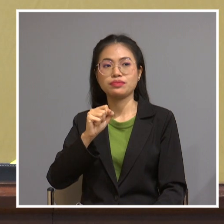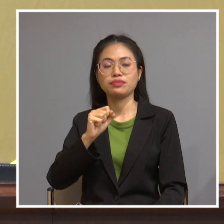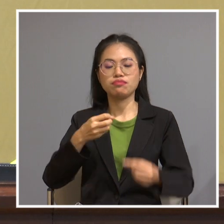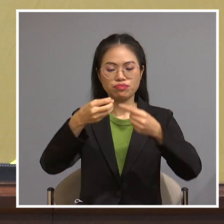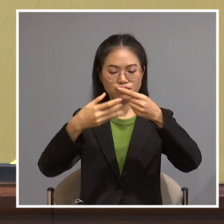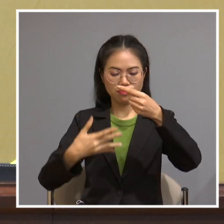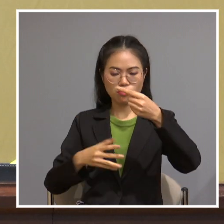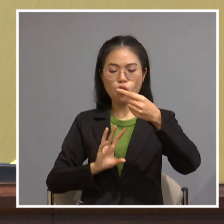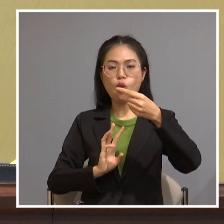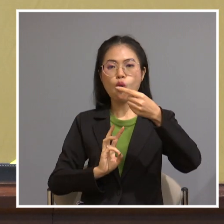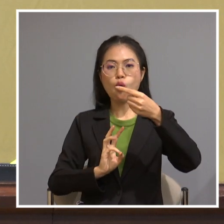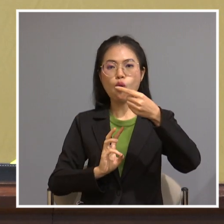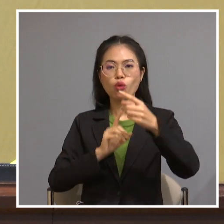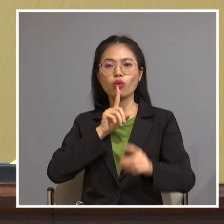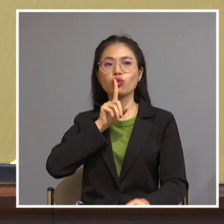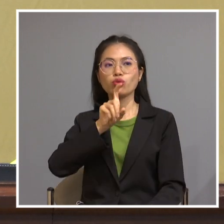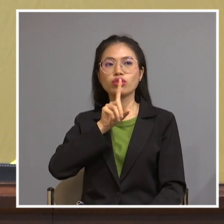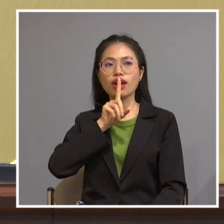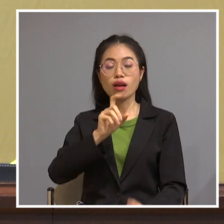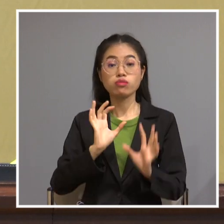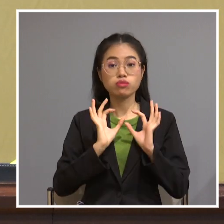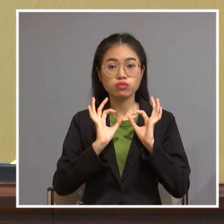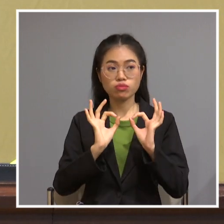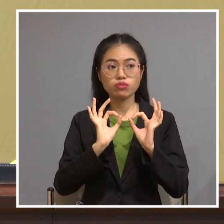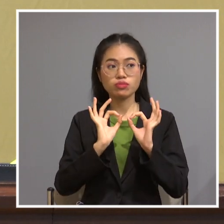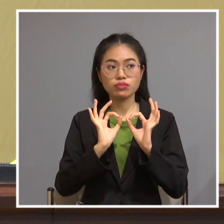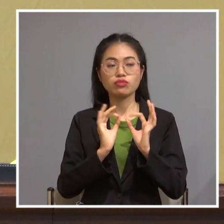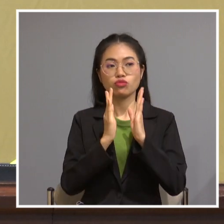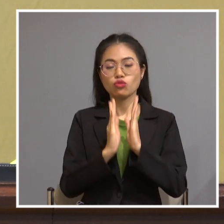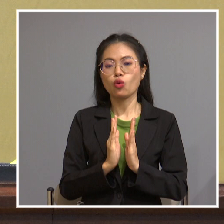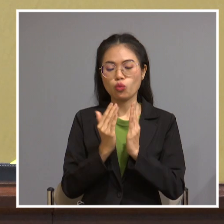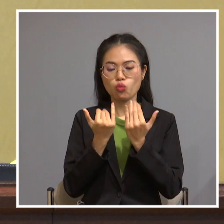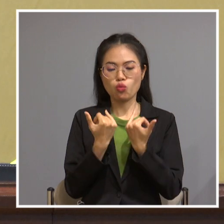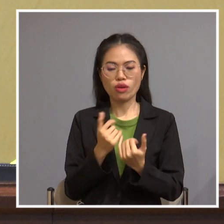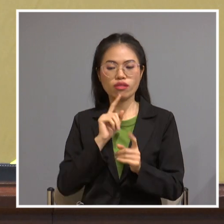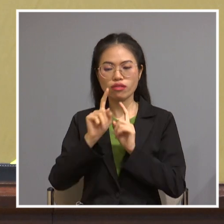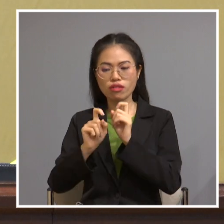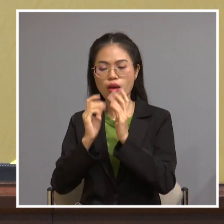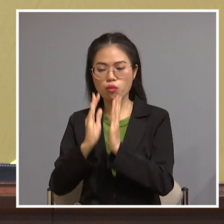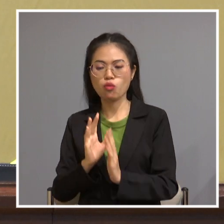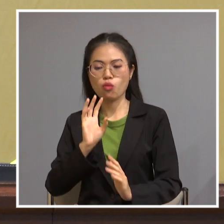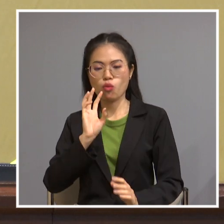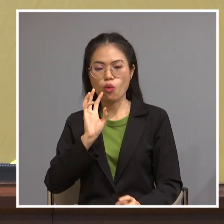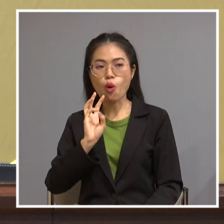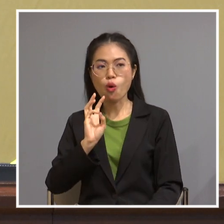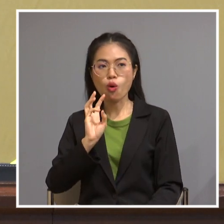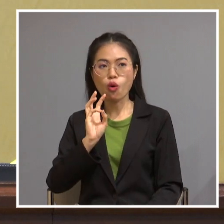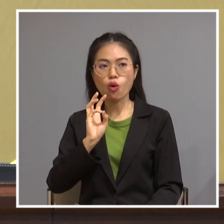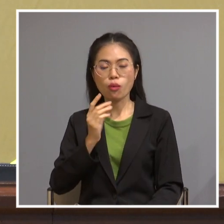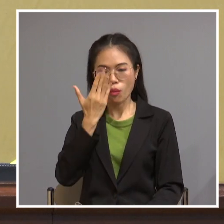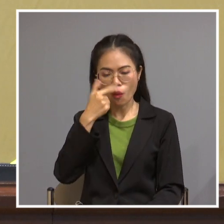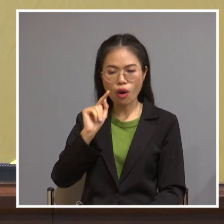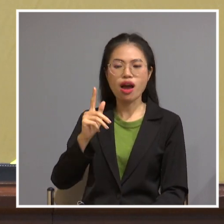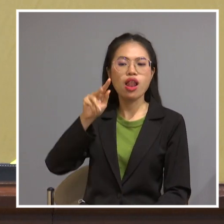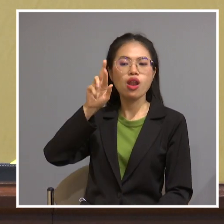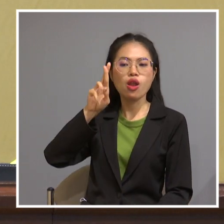คิดว่าพูดตกทูถามคงไมขดค้องนะครับเราพับให้เข้ากับสถานการณ เพรร่มตบัท่านก็ตอบในห้ประ